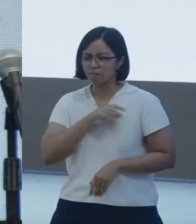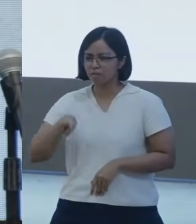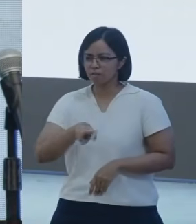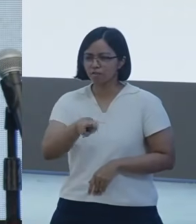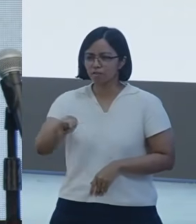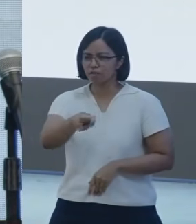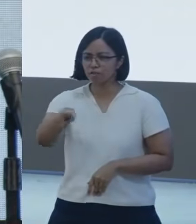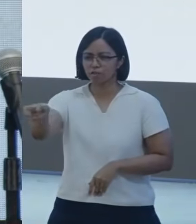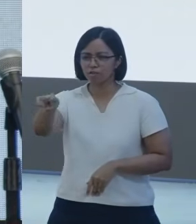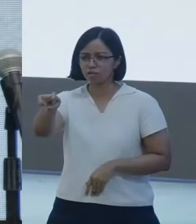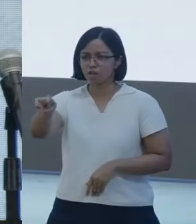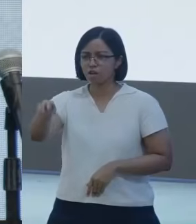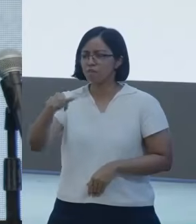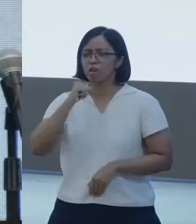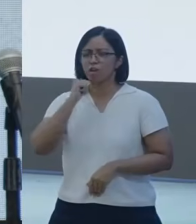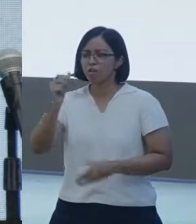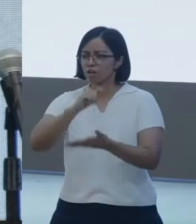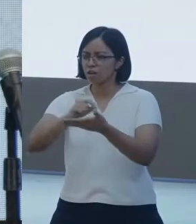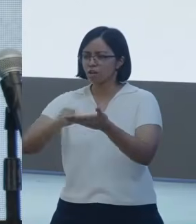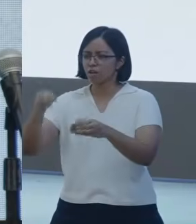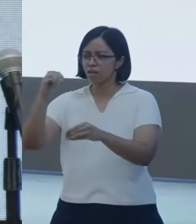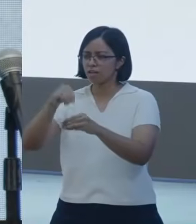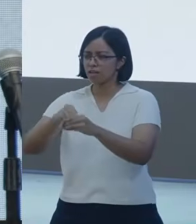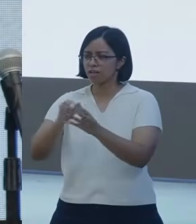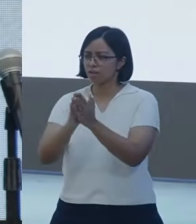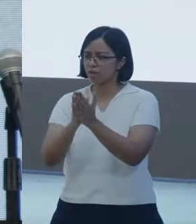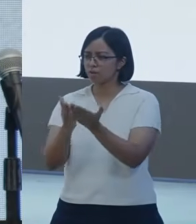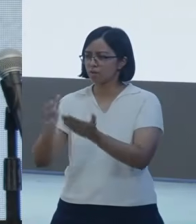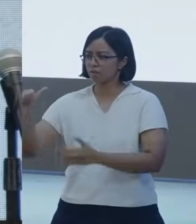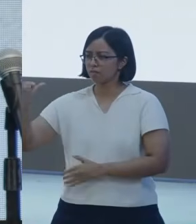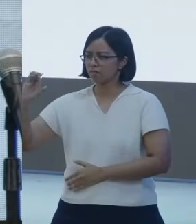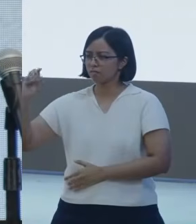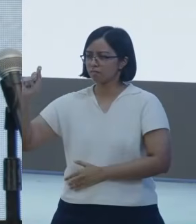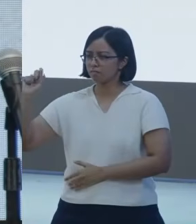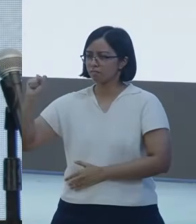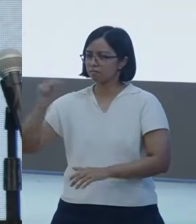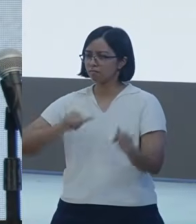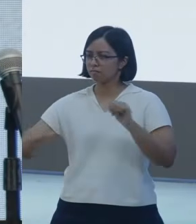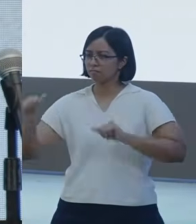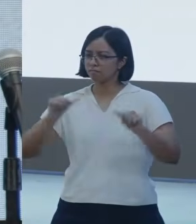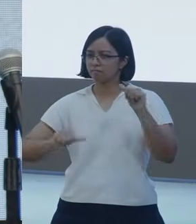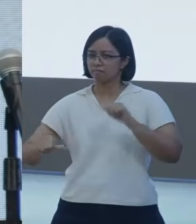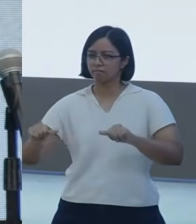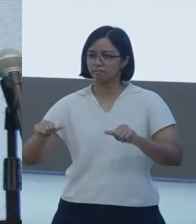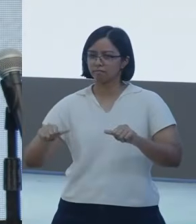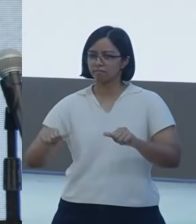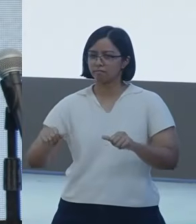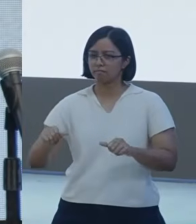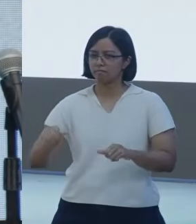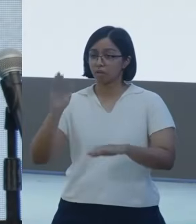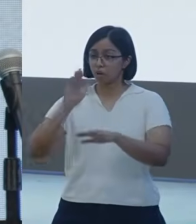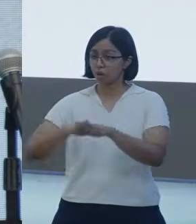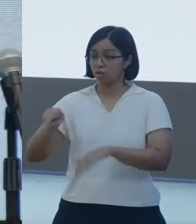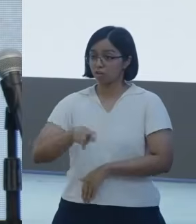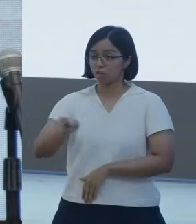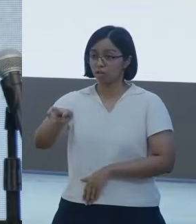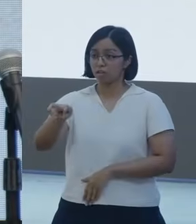po recorded sa Book of Acts. At sa journey na iyon, siya ay nagbalik sa